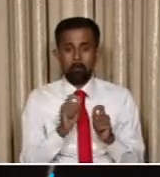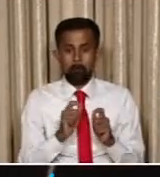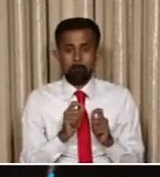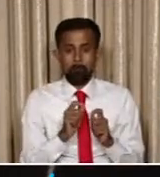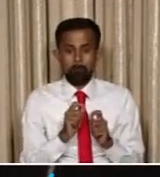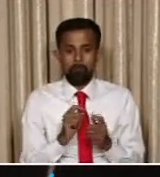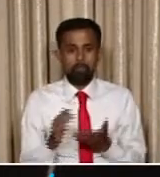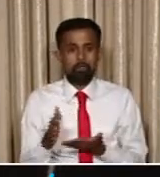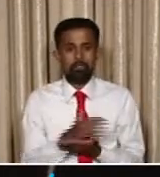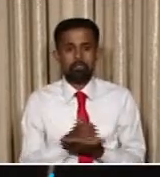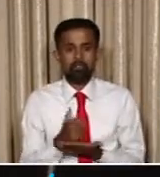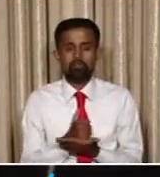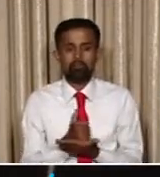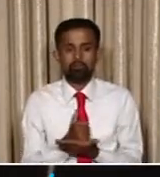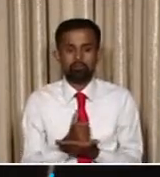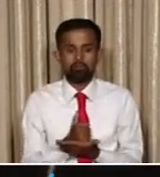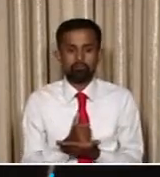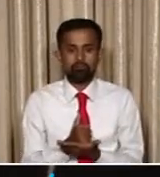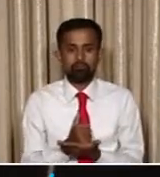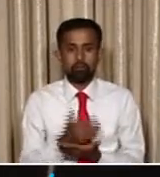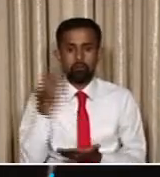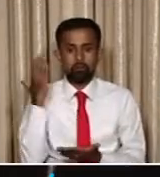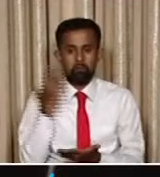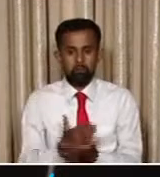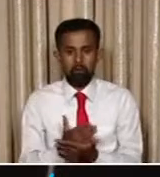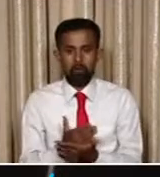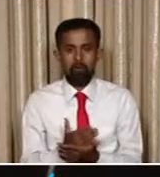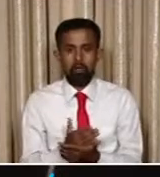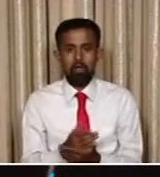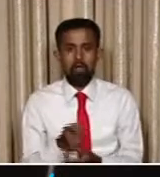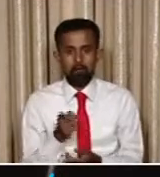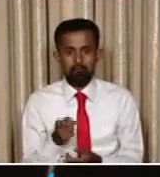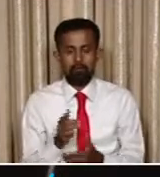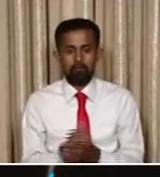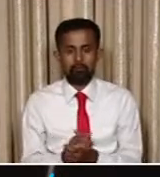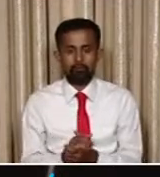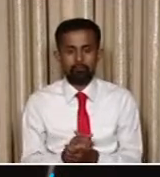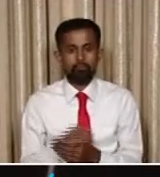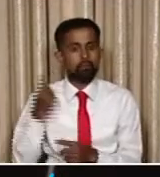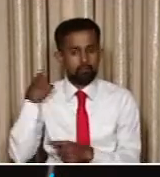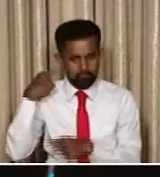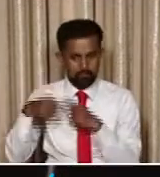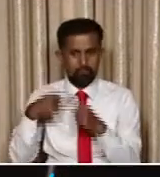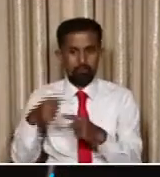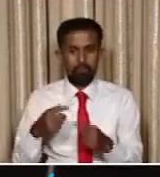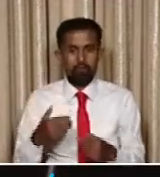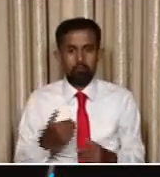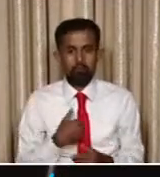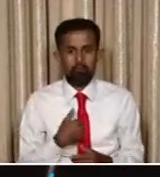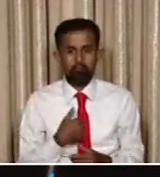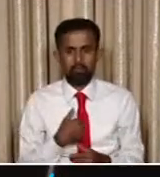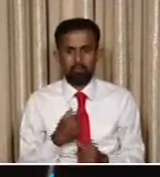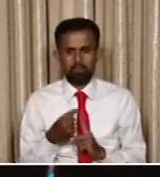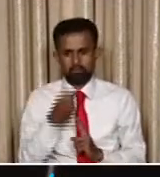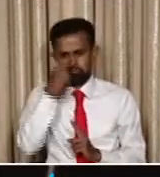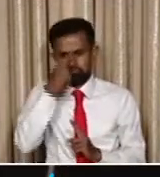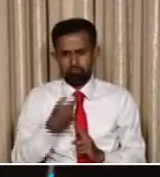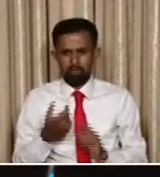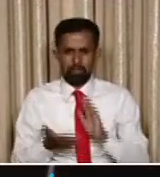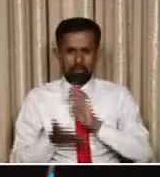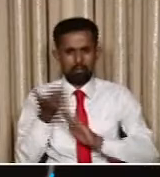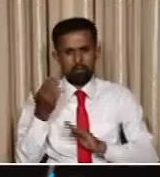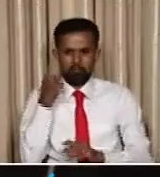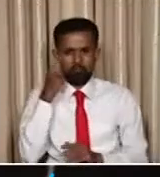මෙතන සම්පූර්ණයෙන්ම මේක කඩා කප්පල් කිරීමේ වැඩසටහනක් ගෙනිච්චා එදා ඉඳලම ඒක මාත් එක්ක තියෙන පුද්ගලික තරහක්ද මම